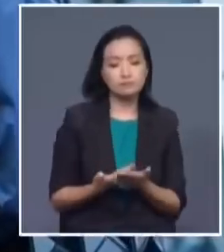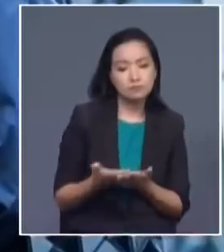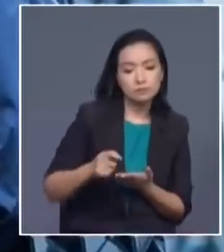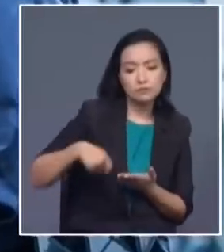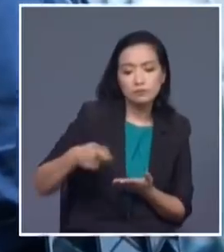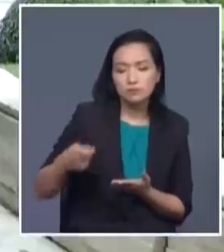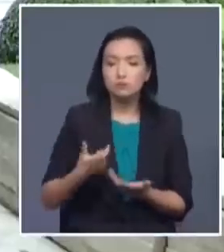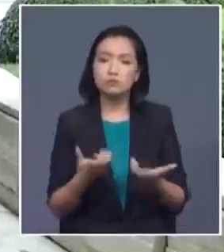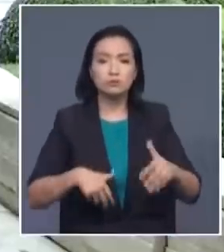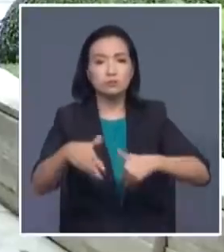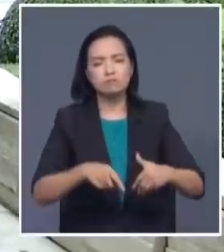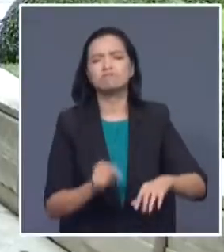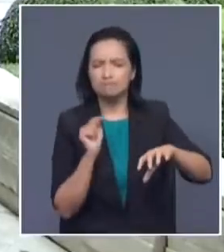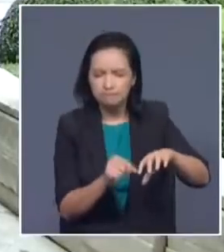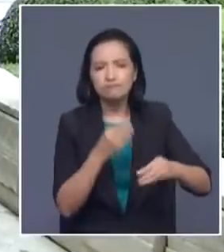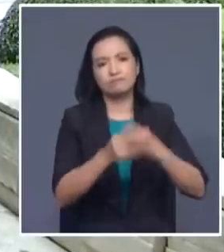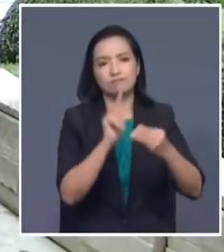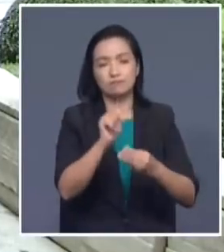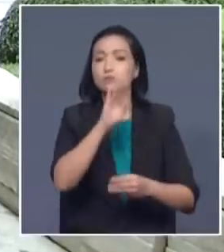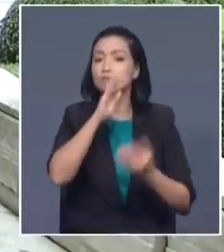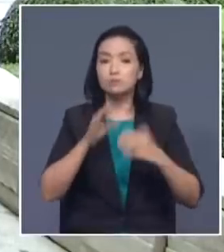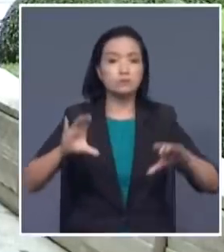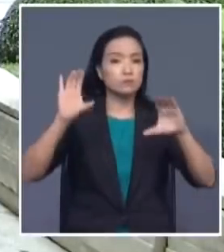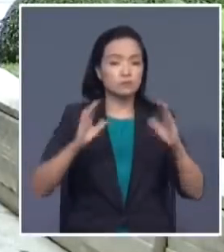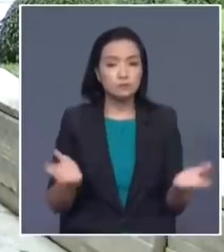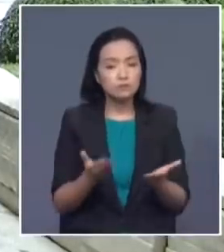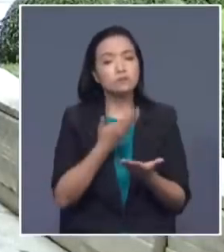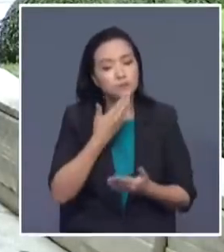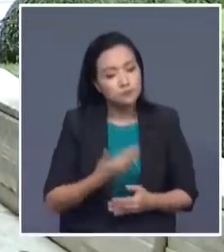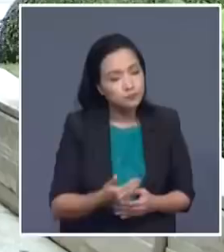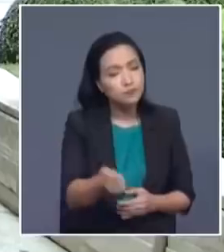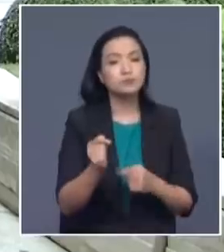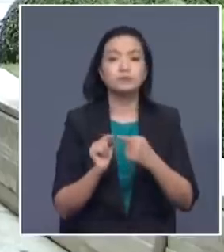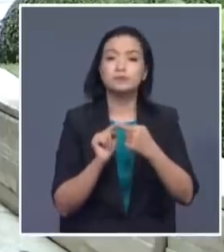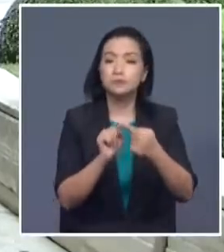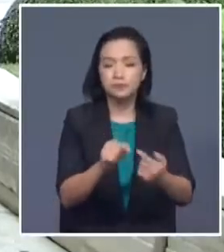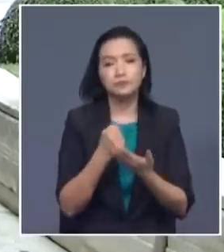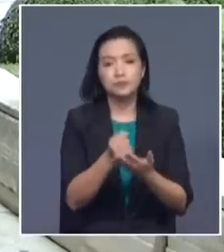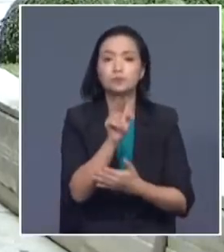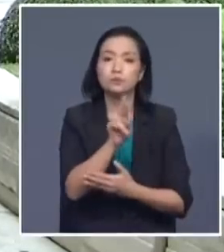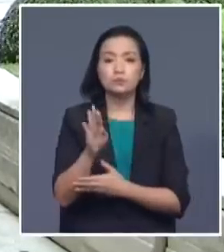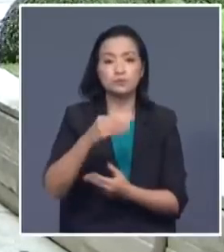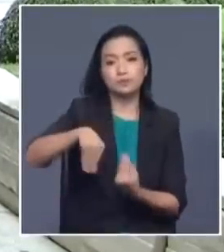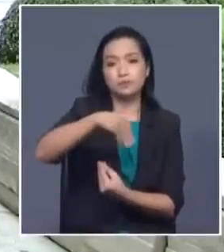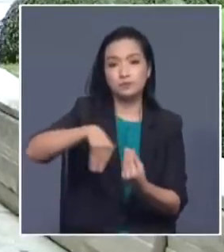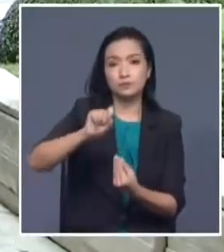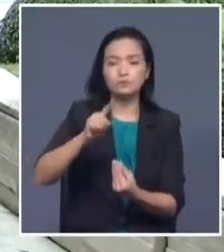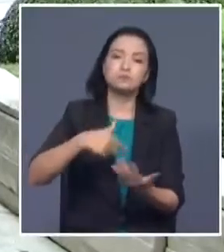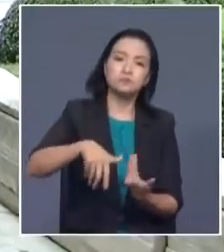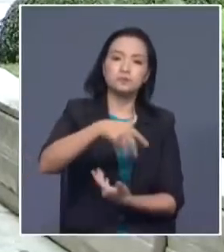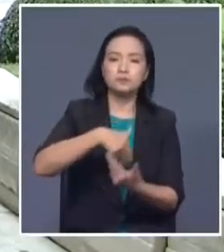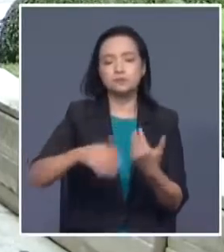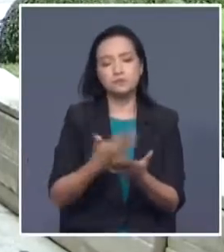ผลิตภัณฑ์ชุมชนหากรัฐสามารถเข้าไปสนับสนุนสร้างความยั่งยืนได้อย่างต่อเนื่องก็จะช่วยให้ระบบเศรษฐกิจเกิดการหมุนเวียนสร้างง